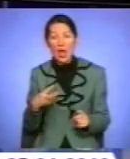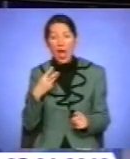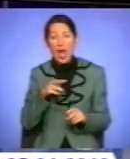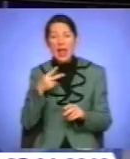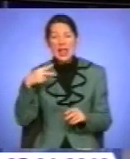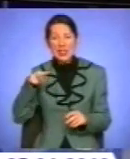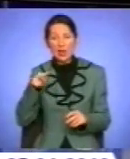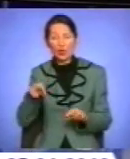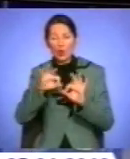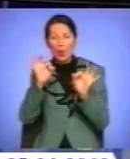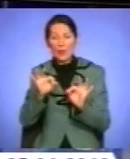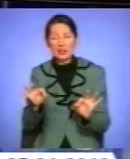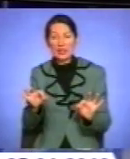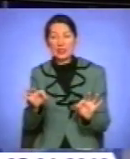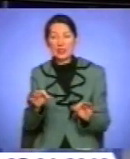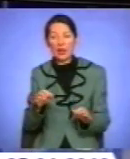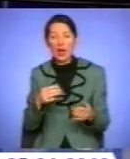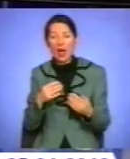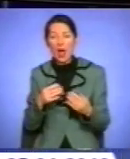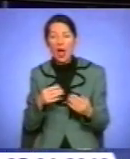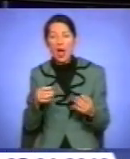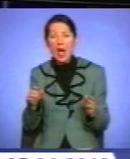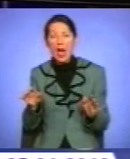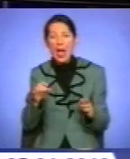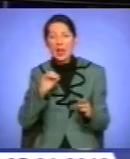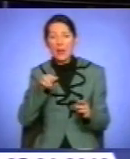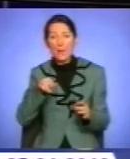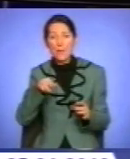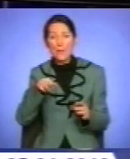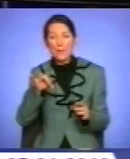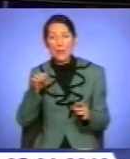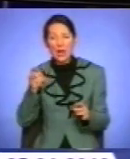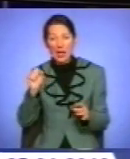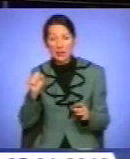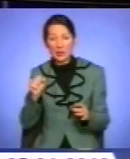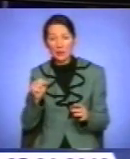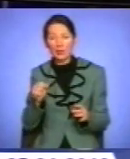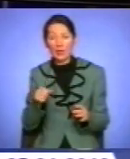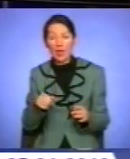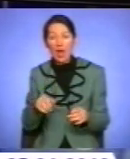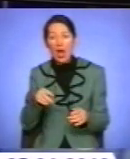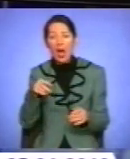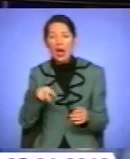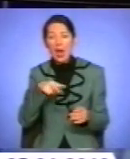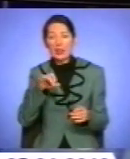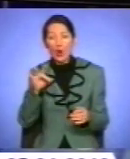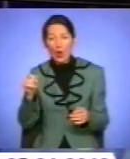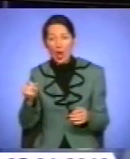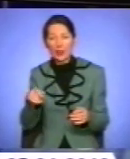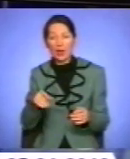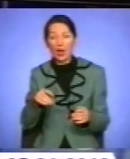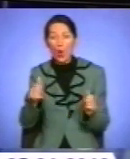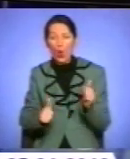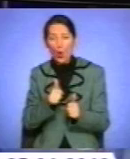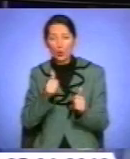Літературно-мистецька імпреза «Дежавю» відомого тернопільського письменника, журналіста, науковця, лауреата всеукраїнського літературного конкурсу «Коронація